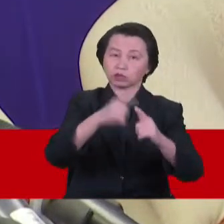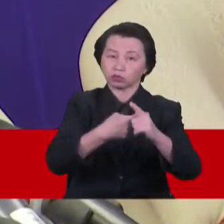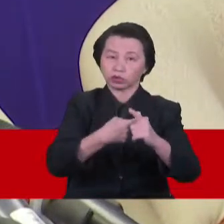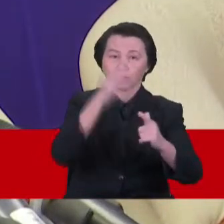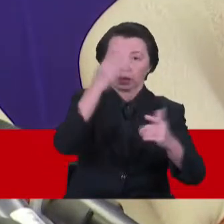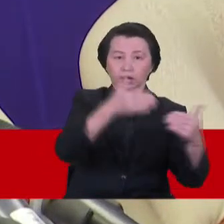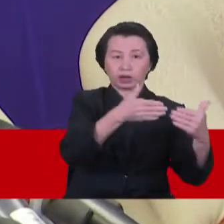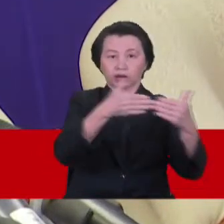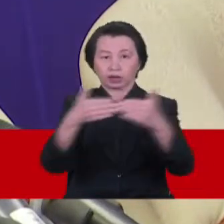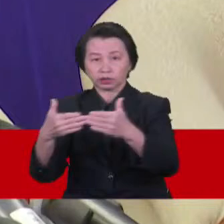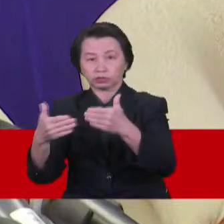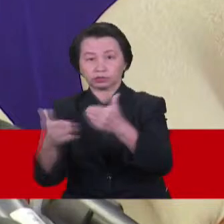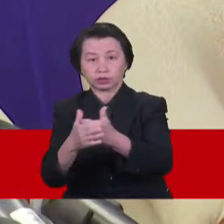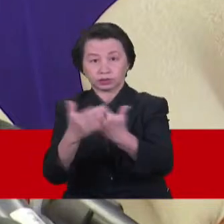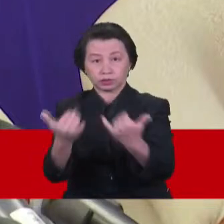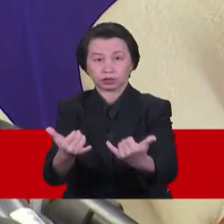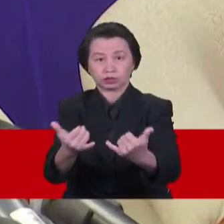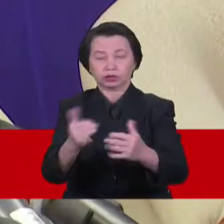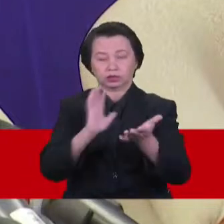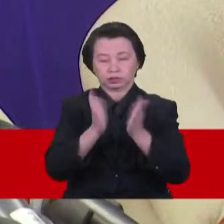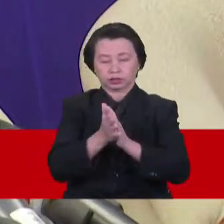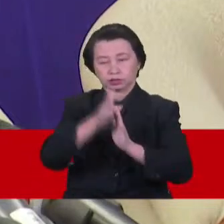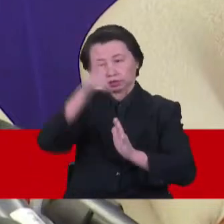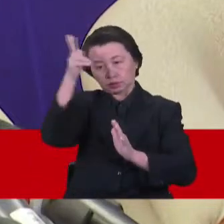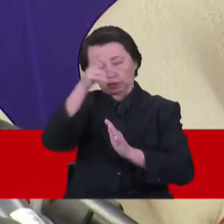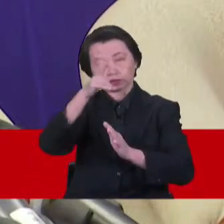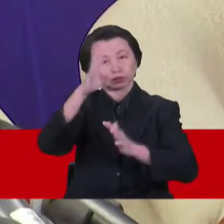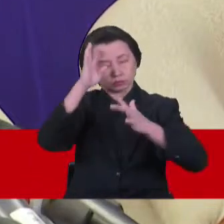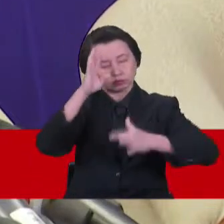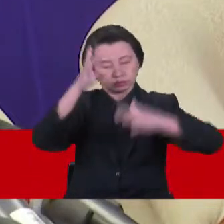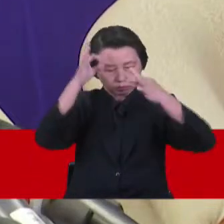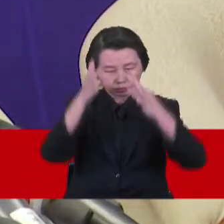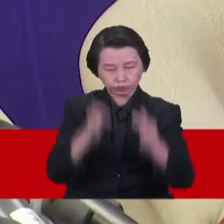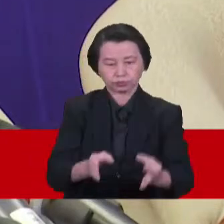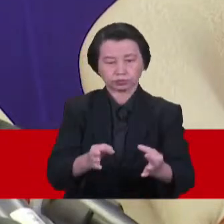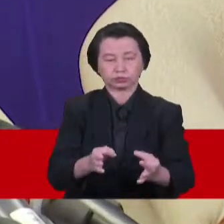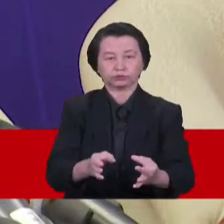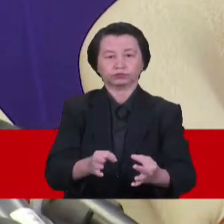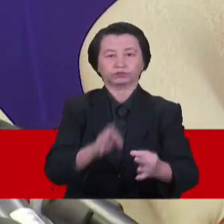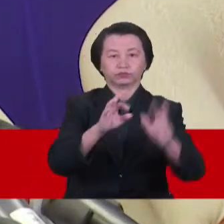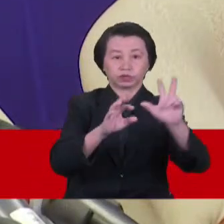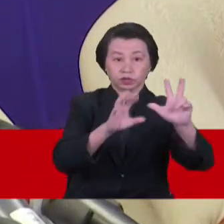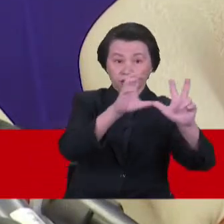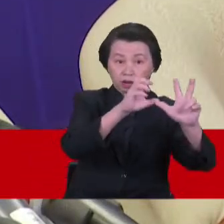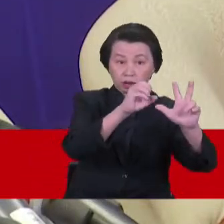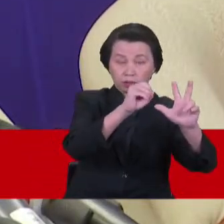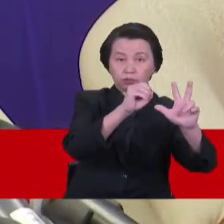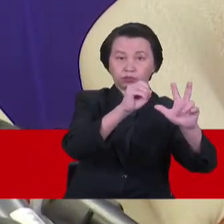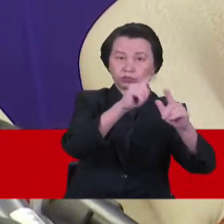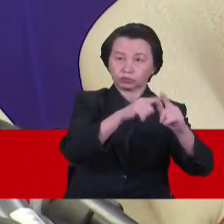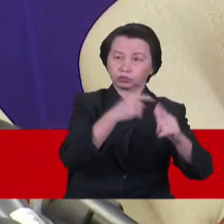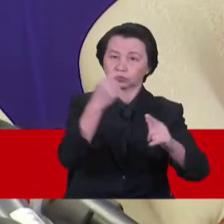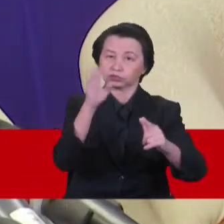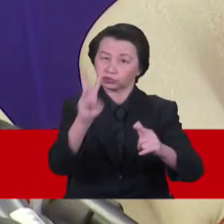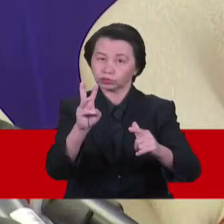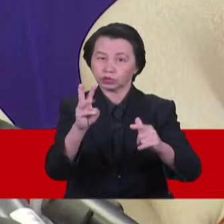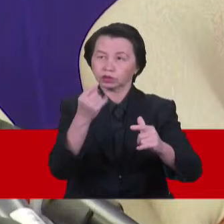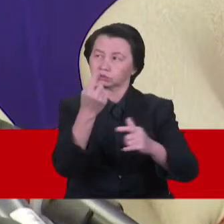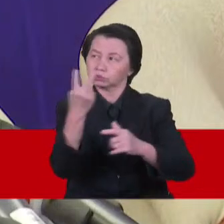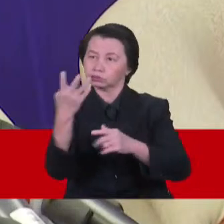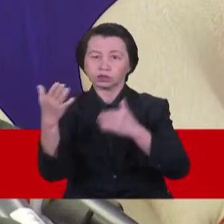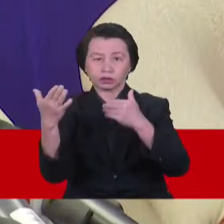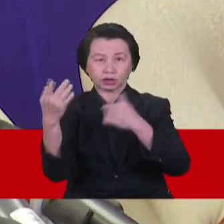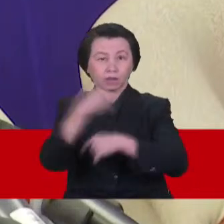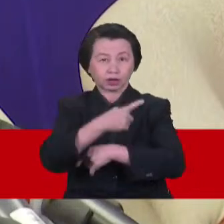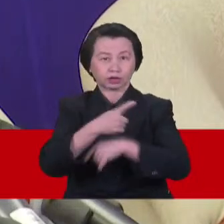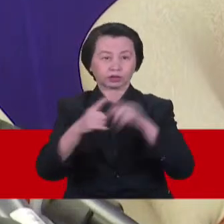ini. Jadi kerajaan buat keputusan dan 30 bulan Jun ini, beberapa hari lagi, subsidi